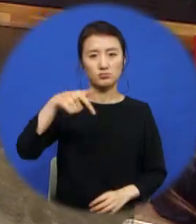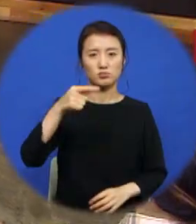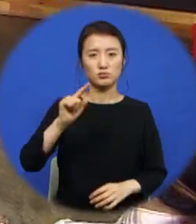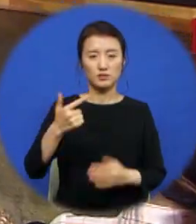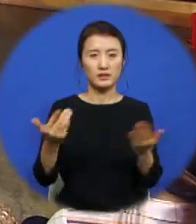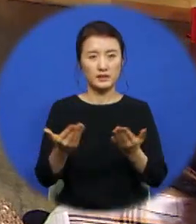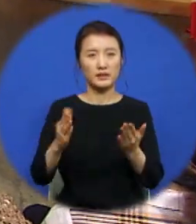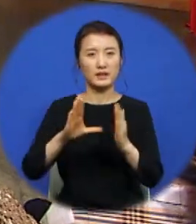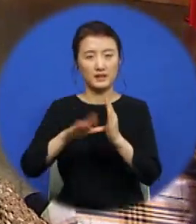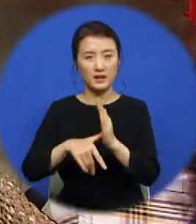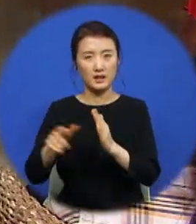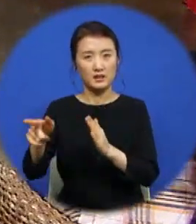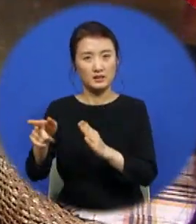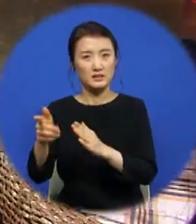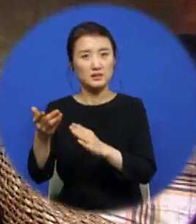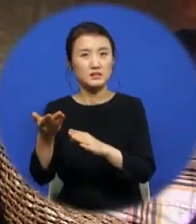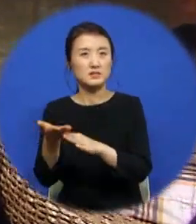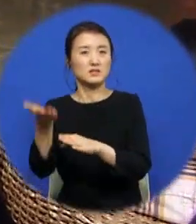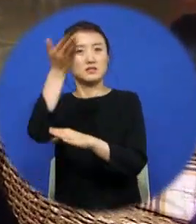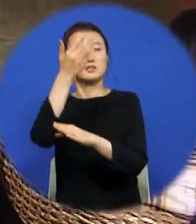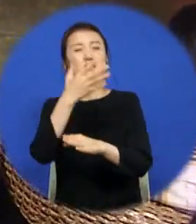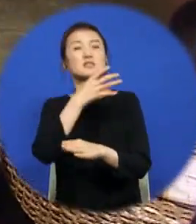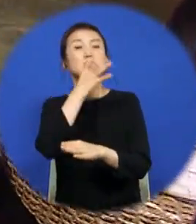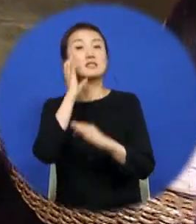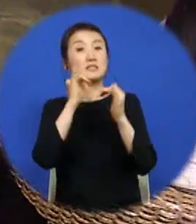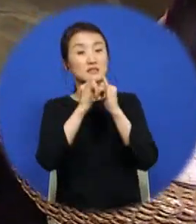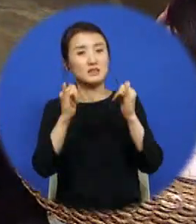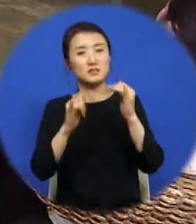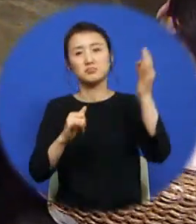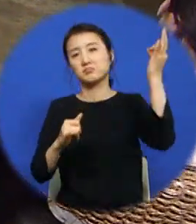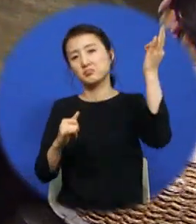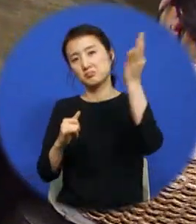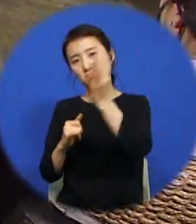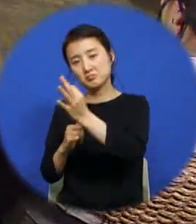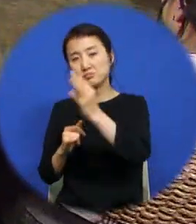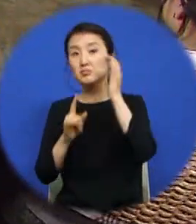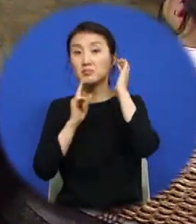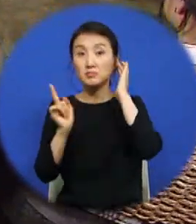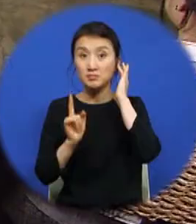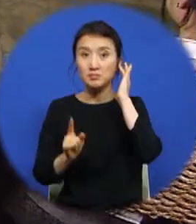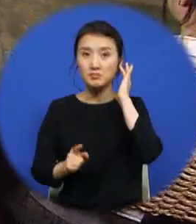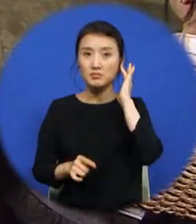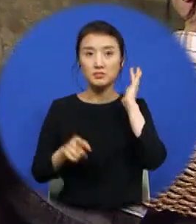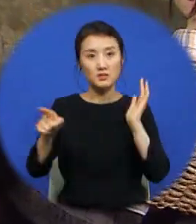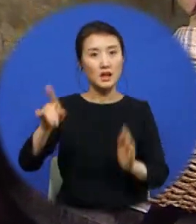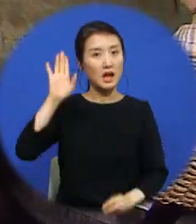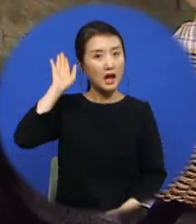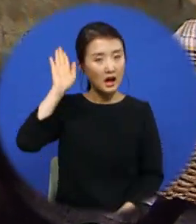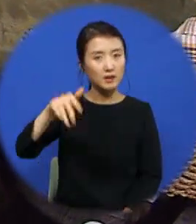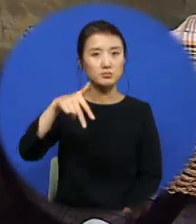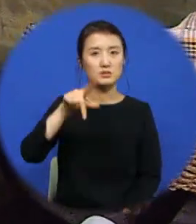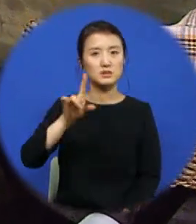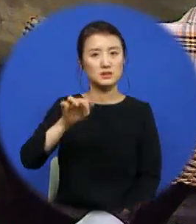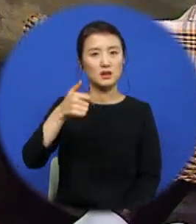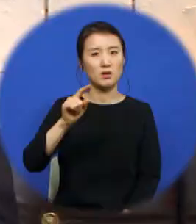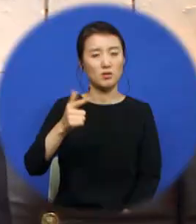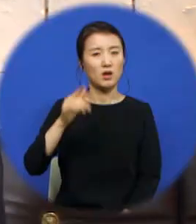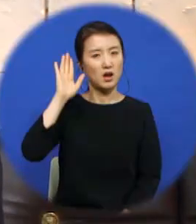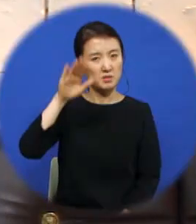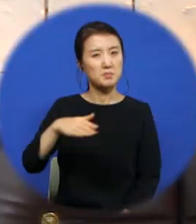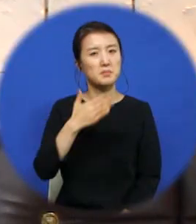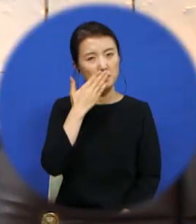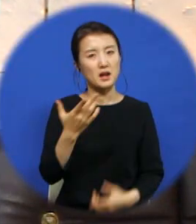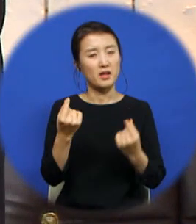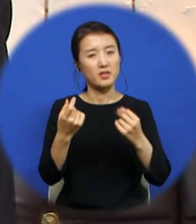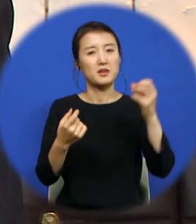나이가 드신 쳐 이제 장관님 이 얼굴 다부 2만원 있죠 자네 앞으로 장관 한번 하겠냐 일을 다 드려요